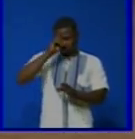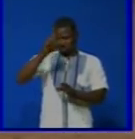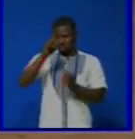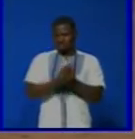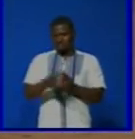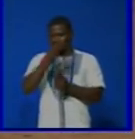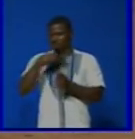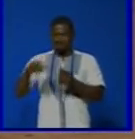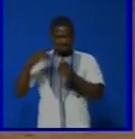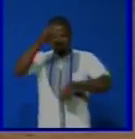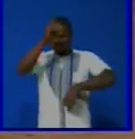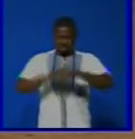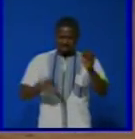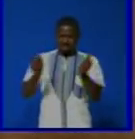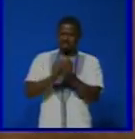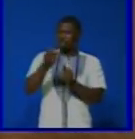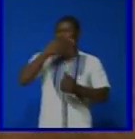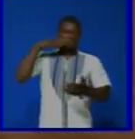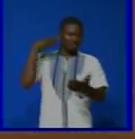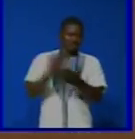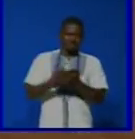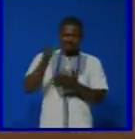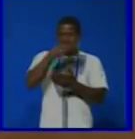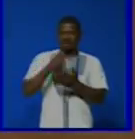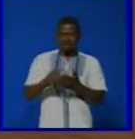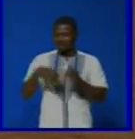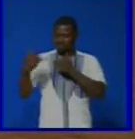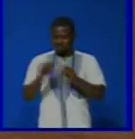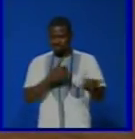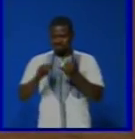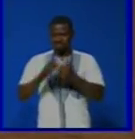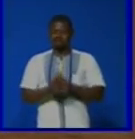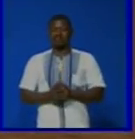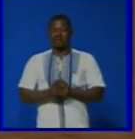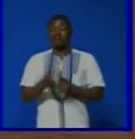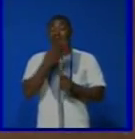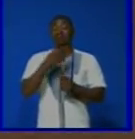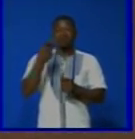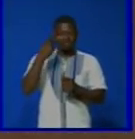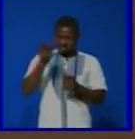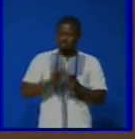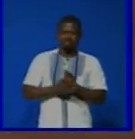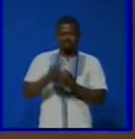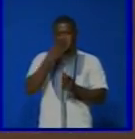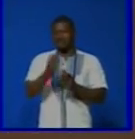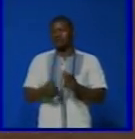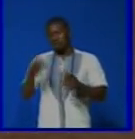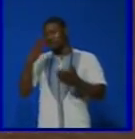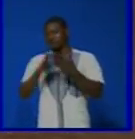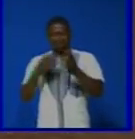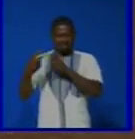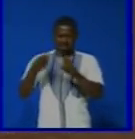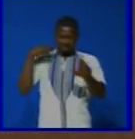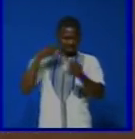suspense avec de belles actions de but de part et d'autre. Malgré les tirs cadrés de certains joueurs,